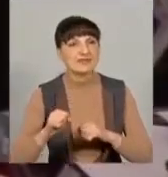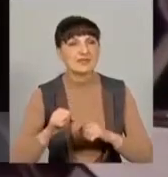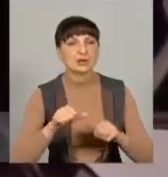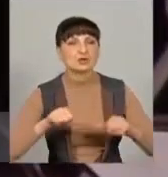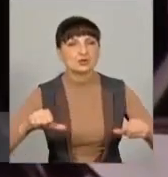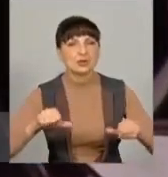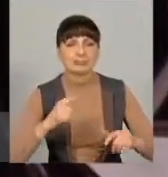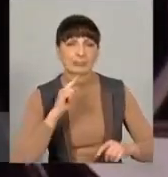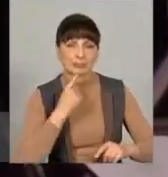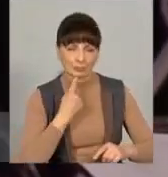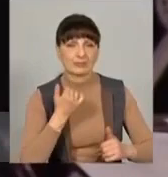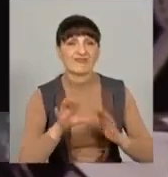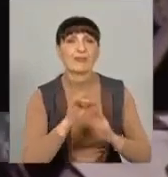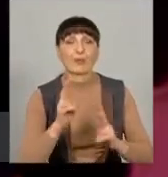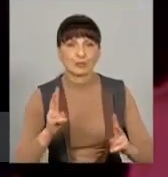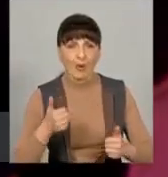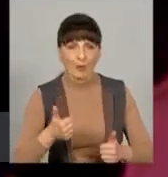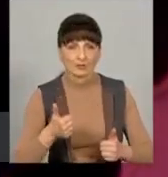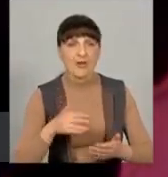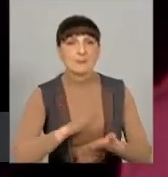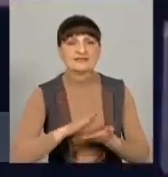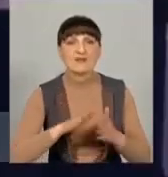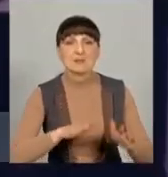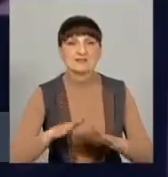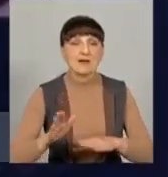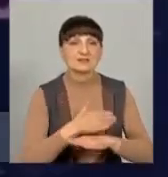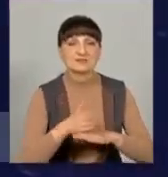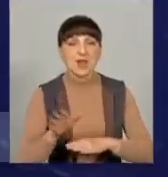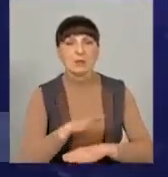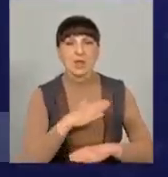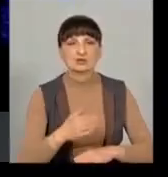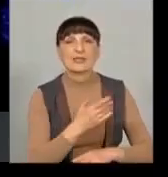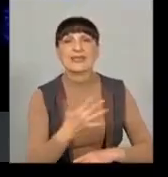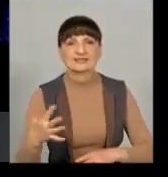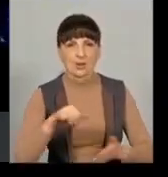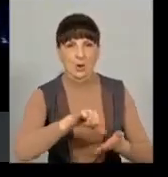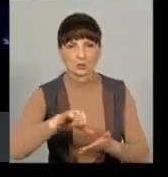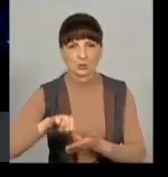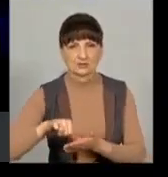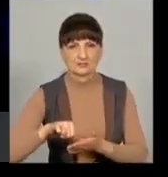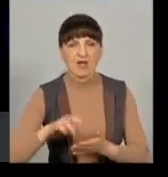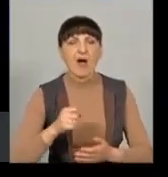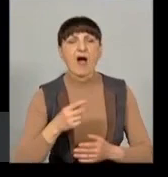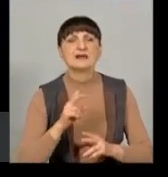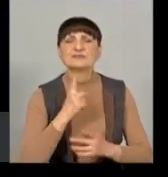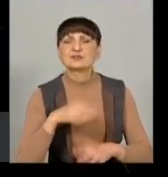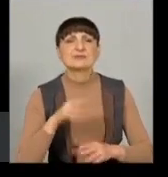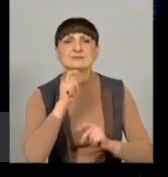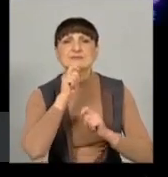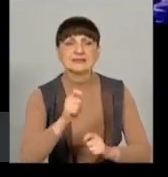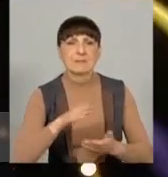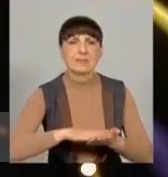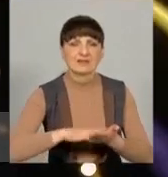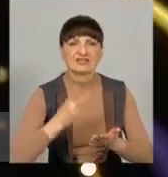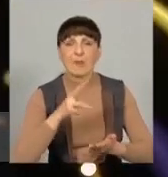дался нелегко, признаются они. Потому призовые места распределяли между несколькими конкурсантами. А вот заветной статуэтки и денежного приза